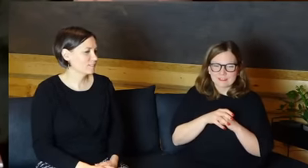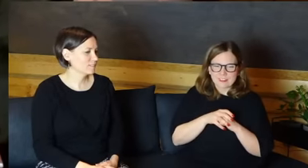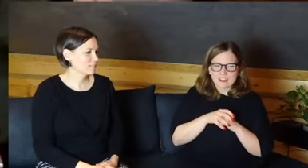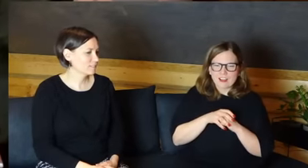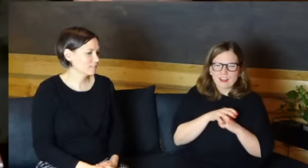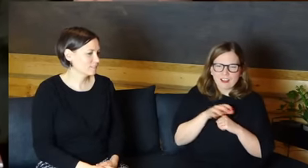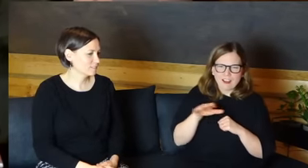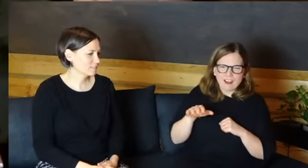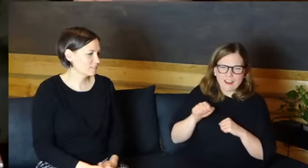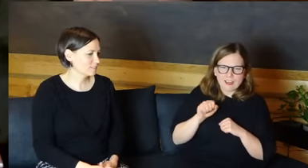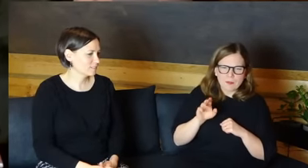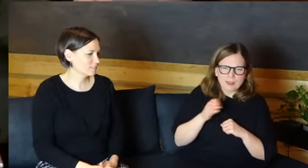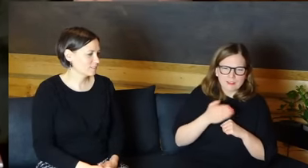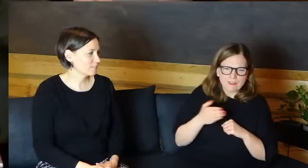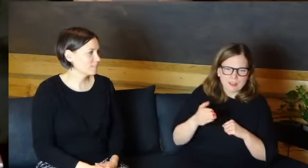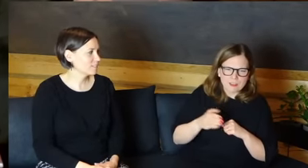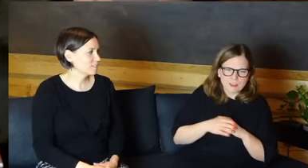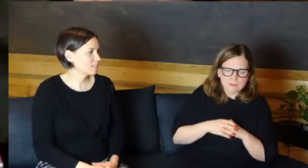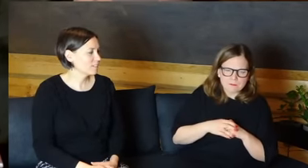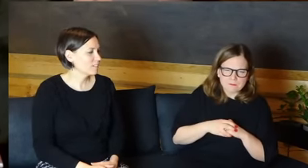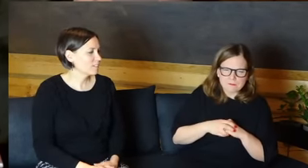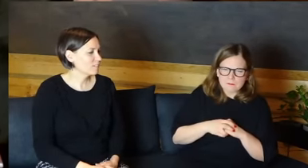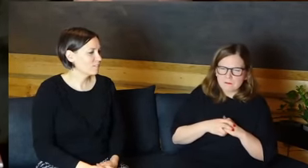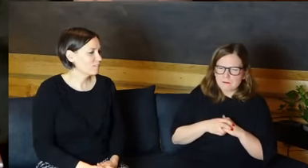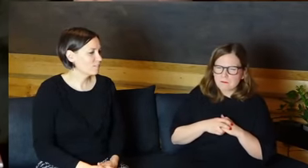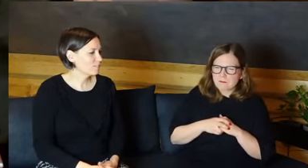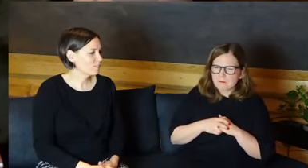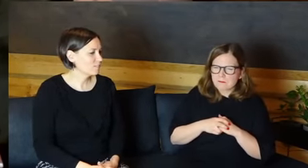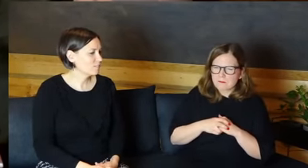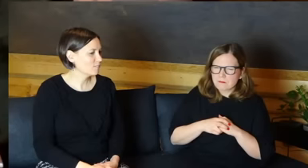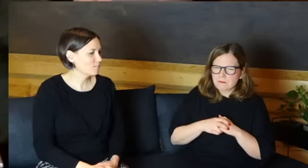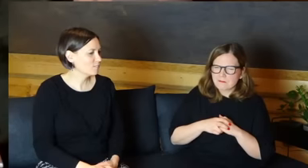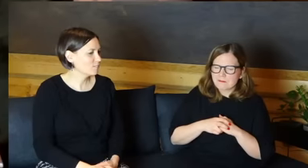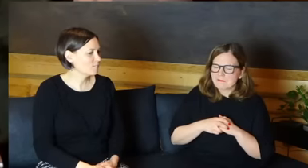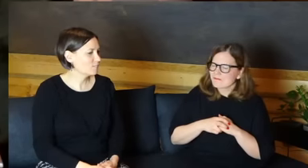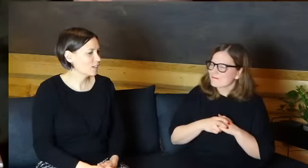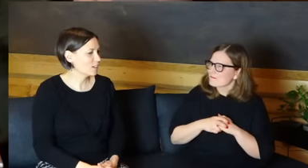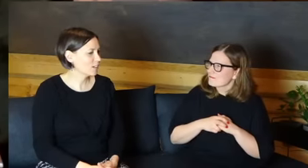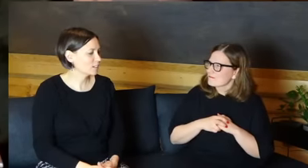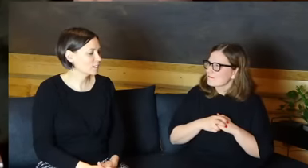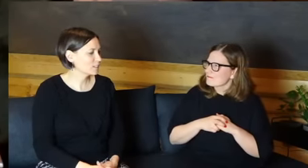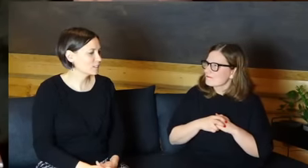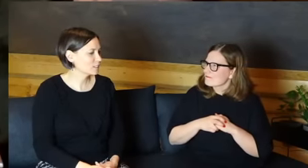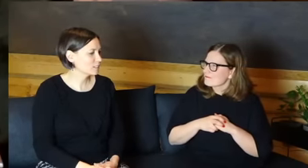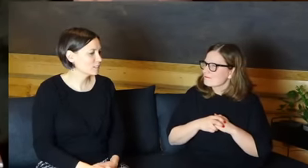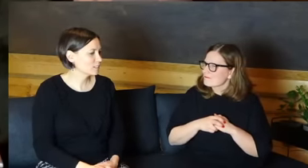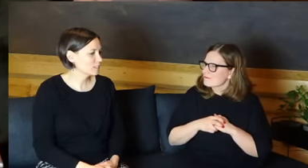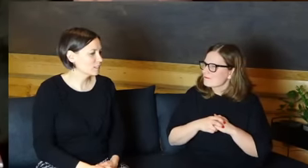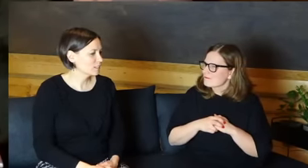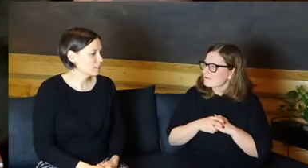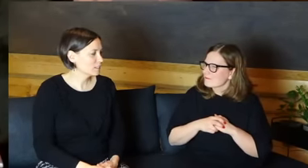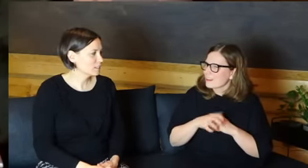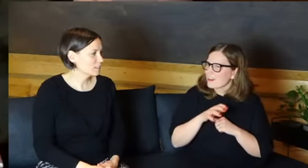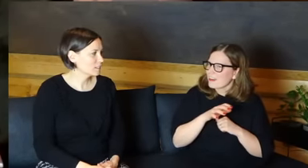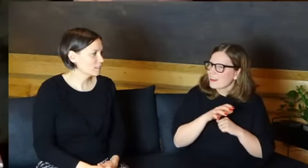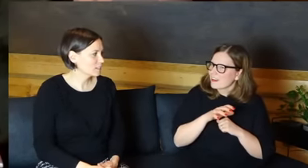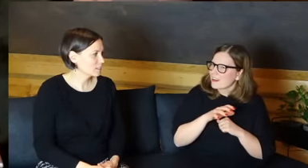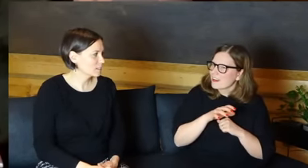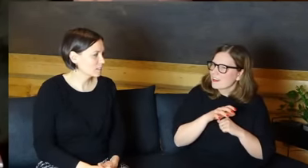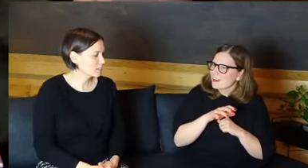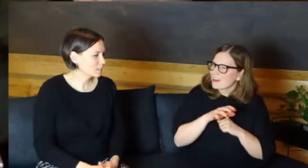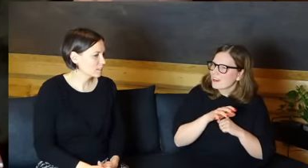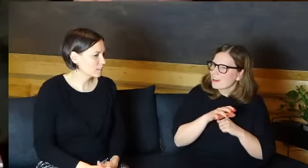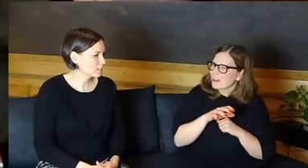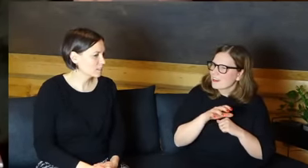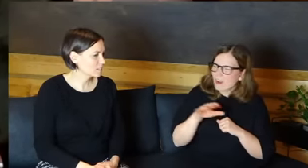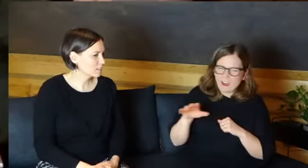taajuus. Vähän vanha-aikaiset vehkeet, mutta kyllä se oli kovasti tsemppasi siellä. Mä antaa lähden viritellä ja sitten kaikille Ilpolle ja Joelille